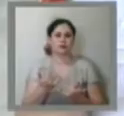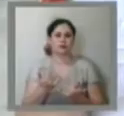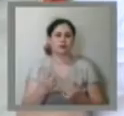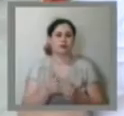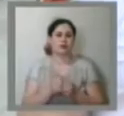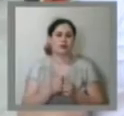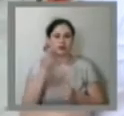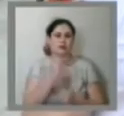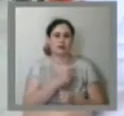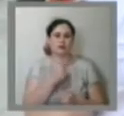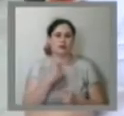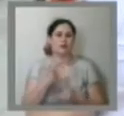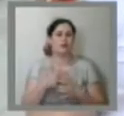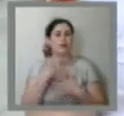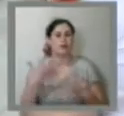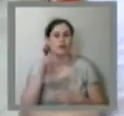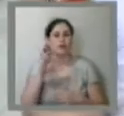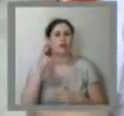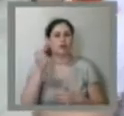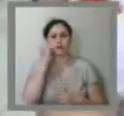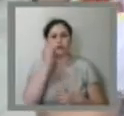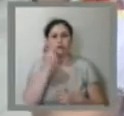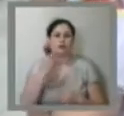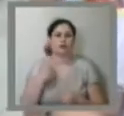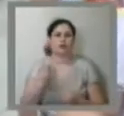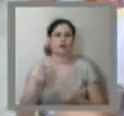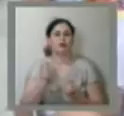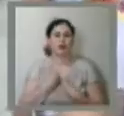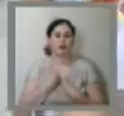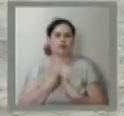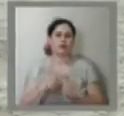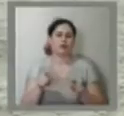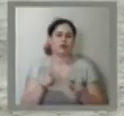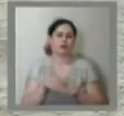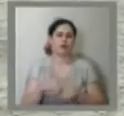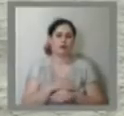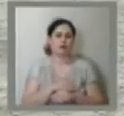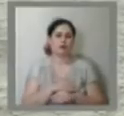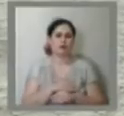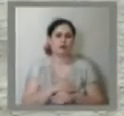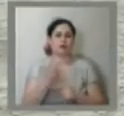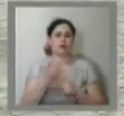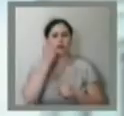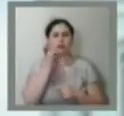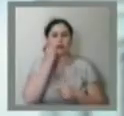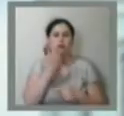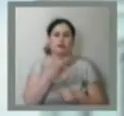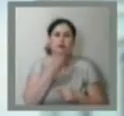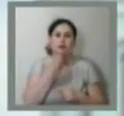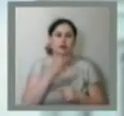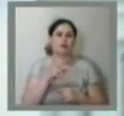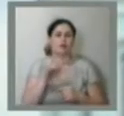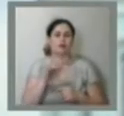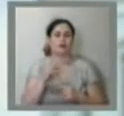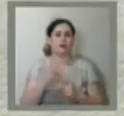церкви. Благодаря Богу, що мені Бог послав такого чоловіка. Завдяки бабусі та дідусю ми віримо в любов на